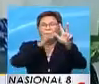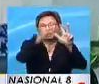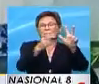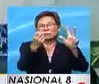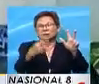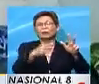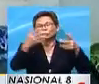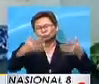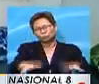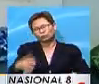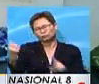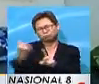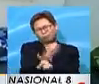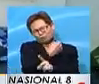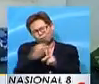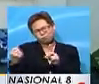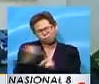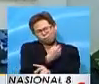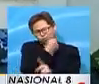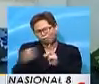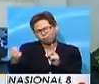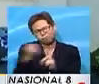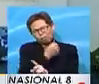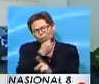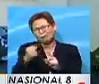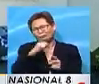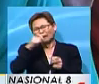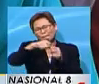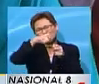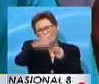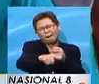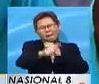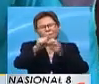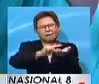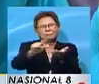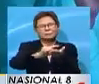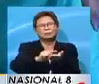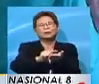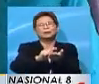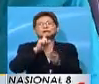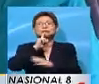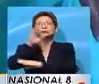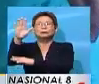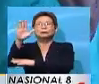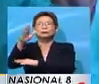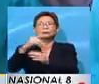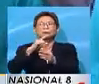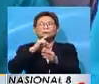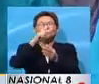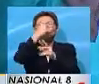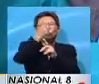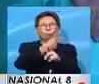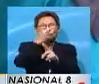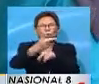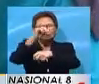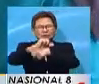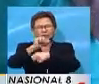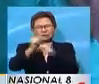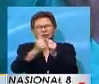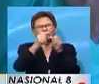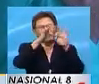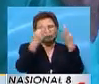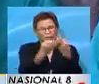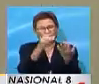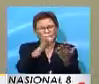lalu mendakwa telah didera dipukul dan tidak dibayar gaji pada jumlah dijanjikan selama du bulan bekerja dengan keluarga